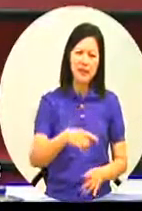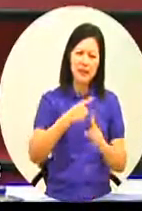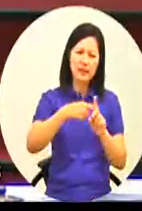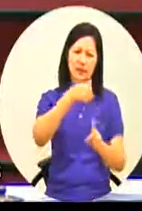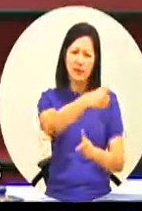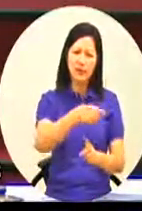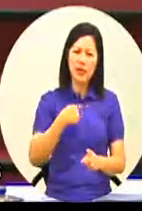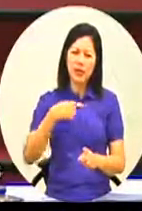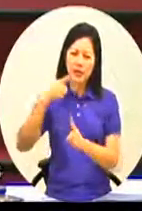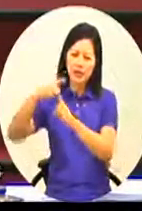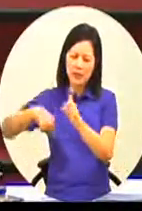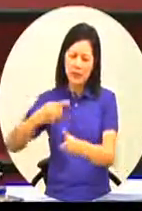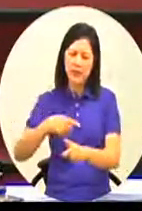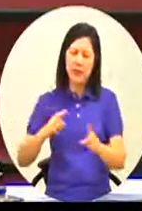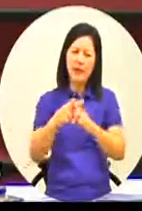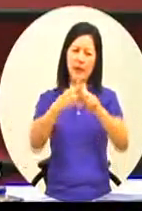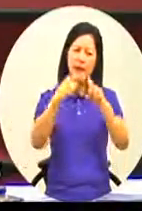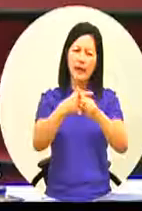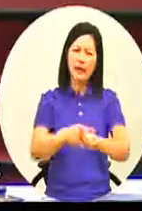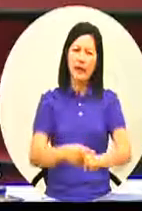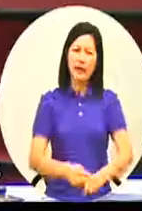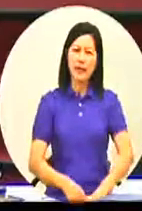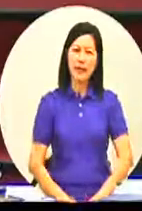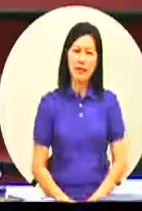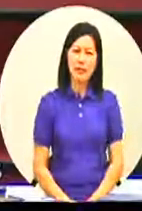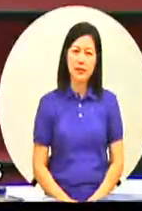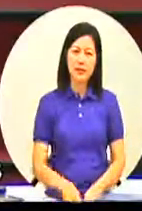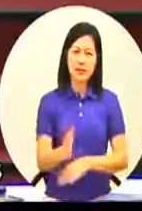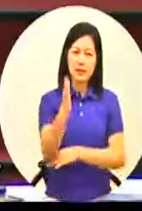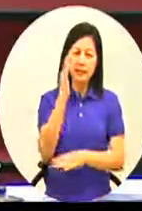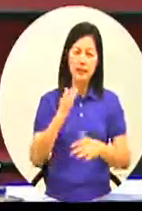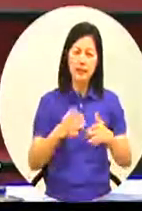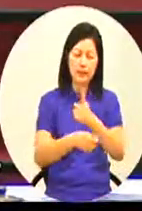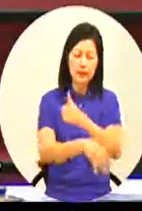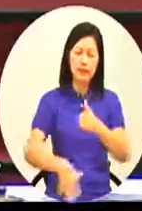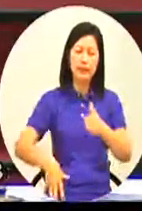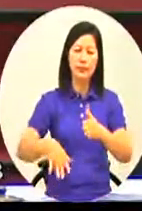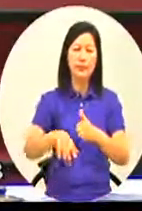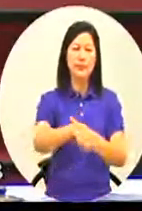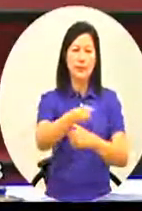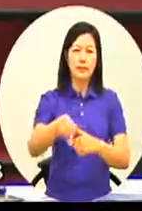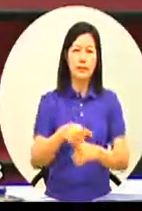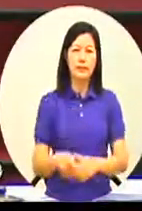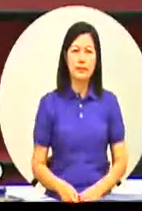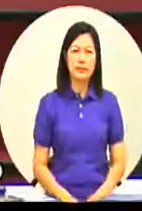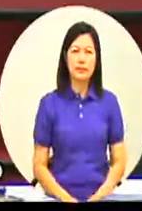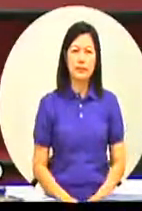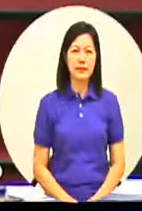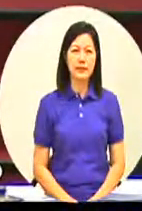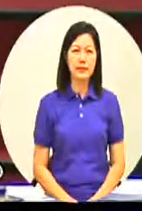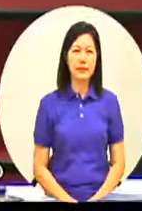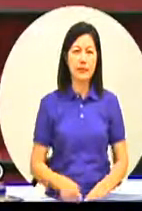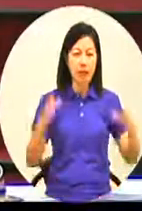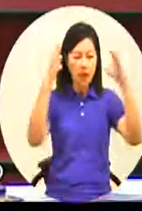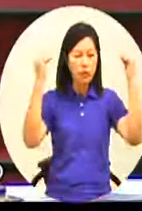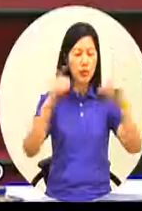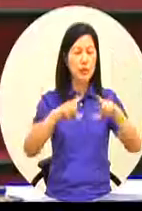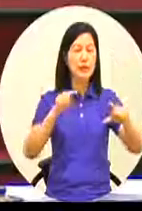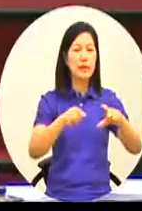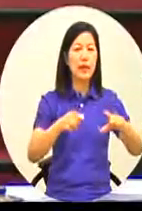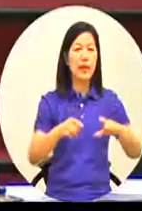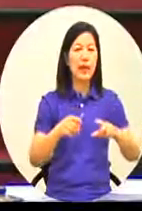毋是啊？啊，所以咱的政府的官员哦，啊，宋太宗当时讲一句话